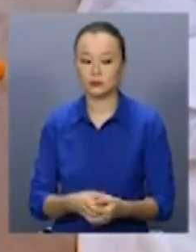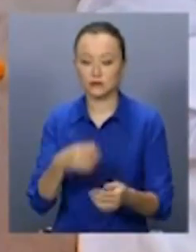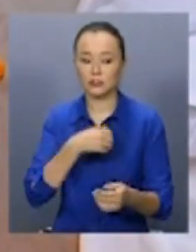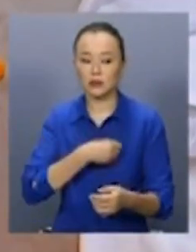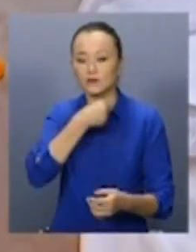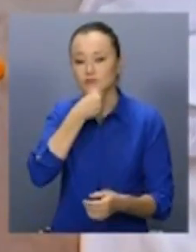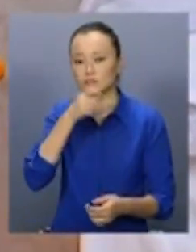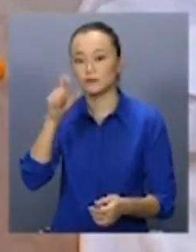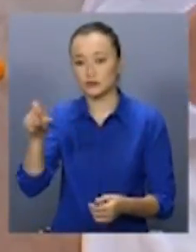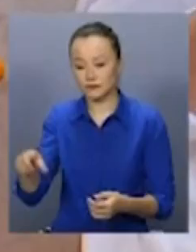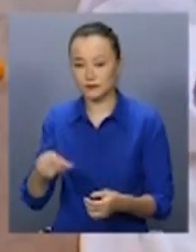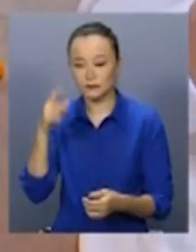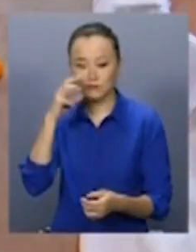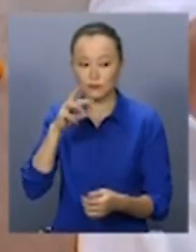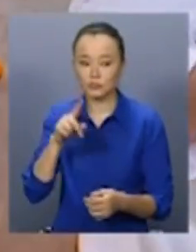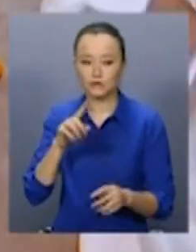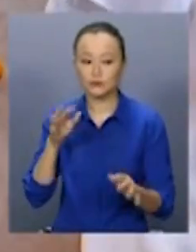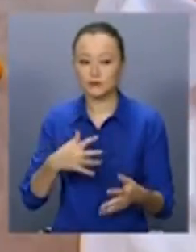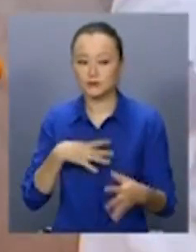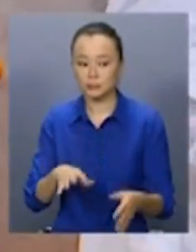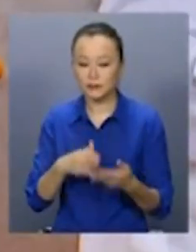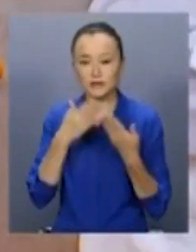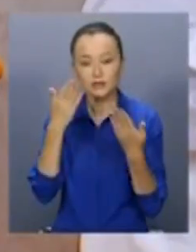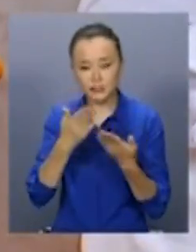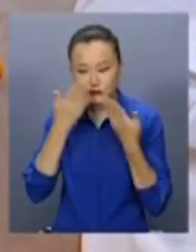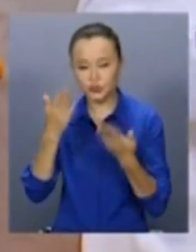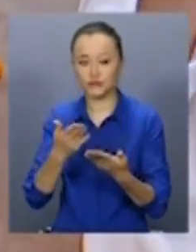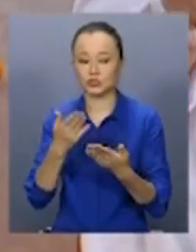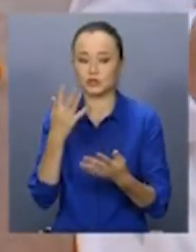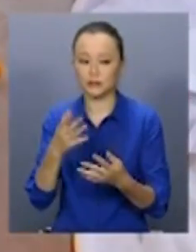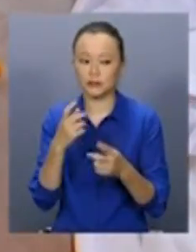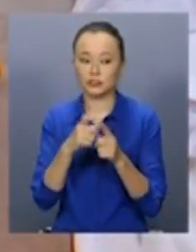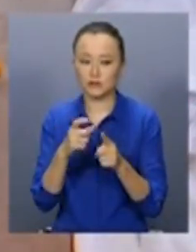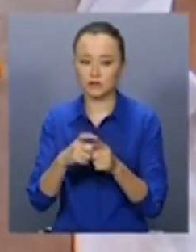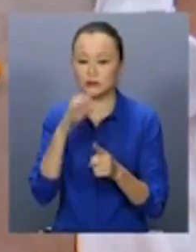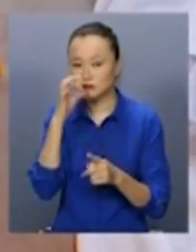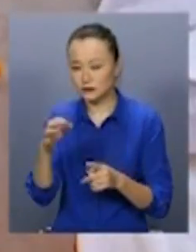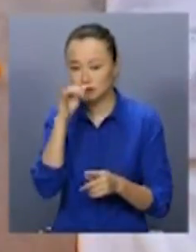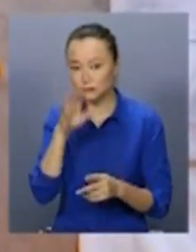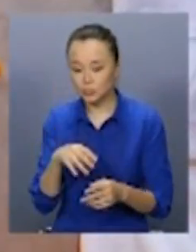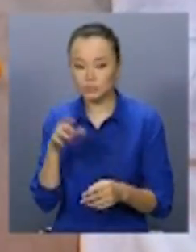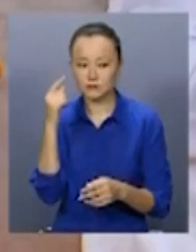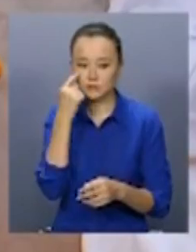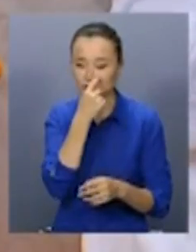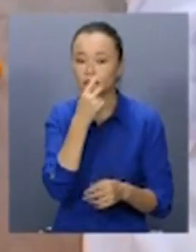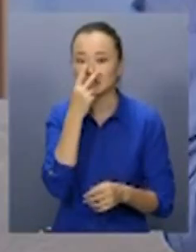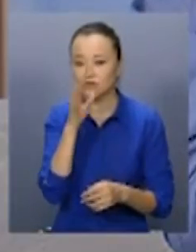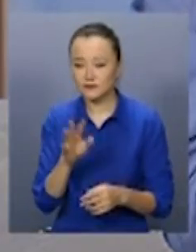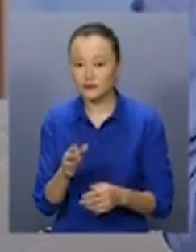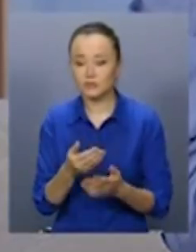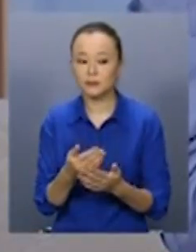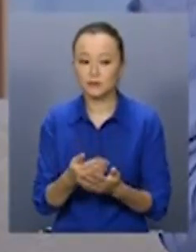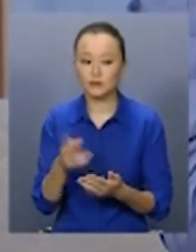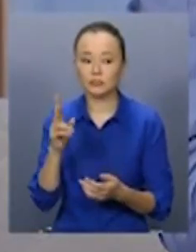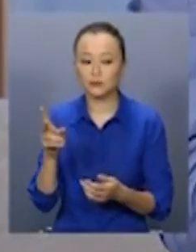адамдарға ми шаршамас үшін кітап оқы, жаңағы сөз жұмбақ шеш деп айта алмаймыз. Өйткені көз көрмеуі мүмкін біреулерінің жаңағы